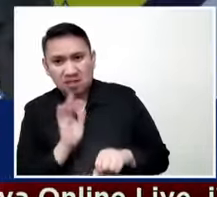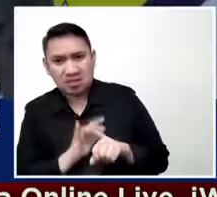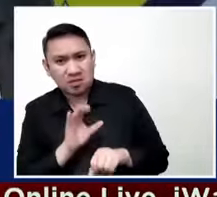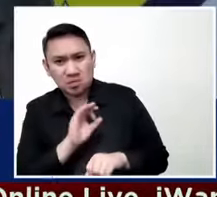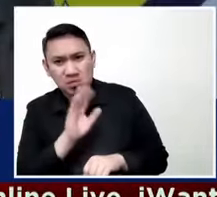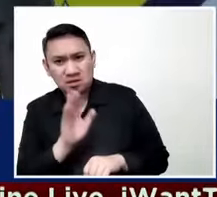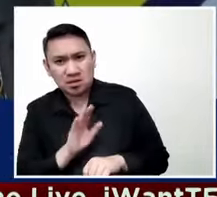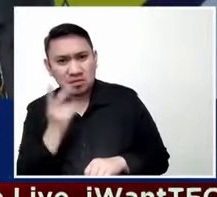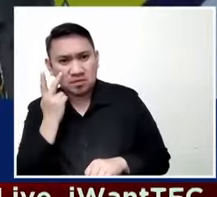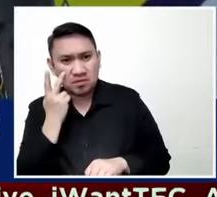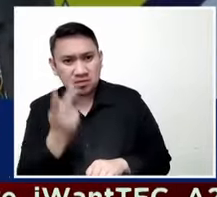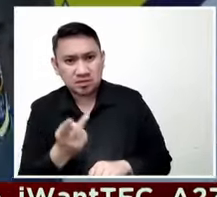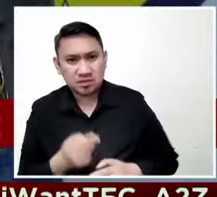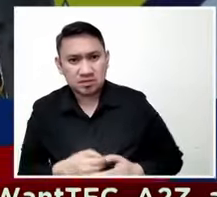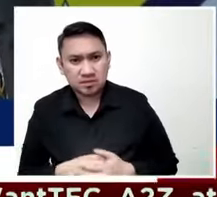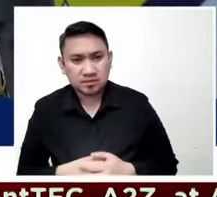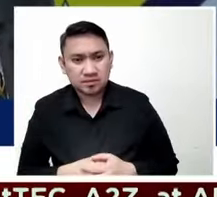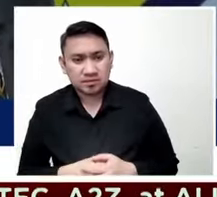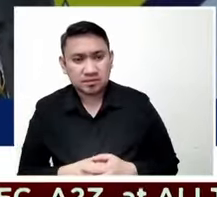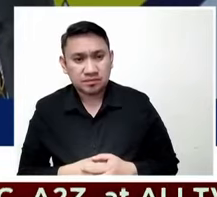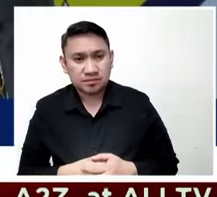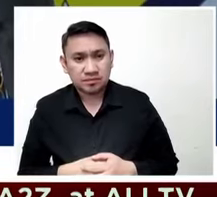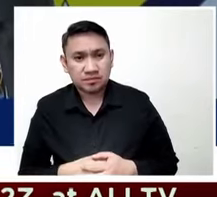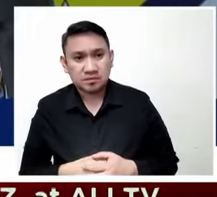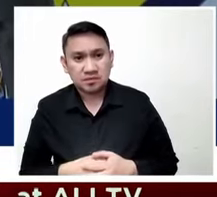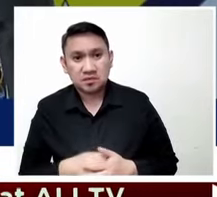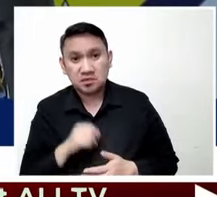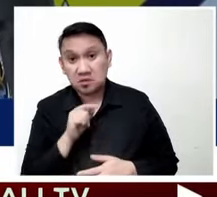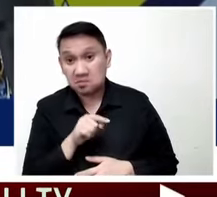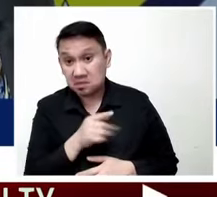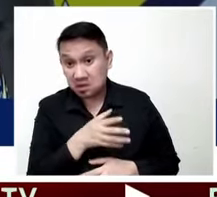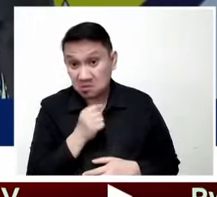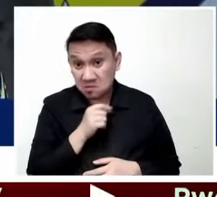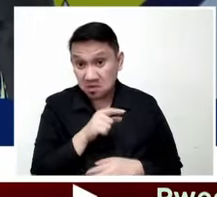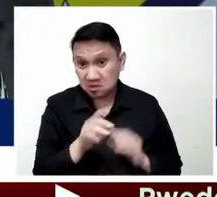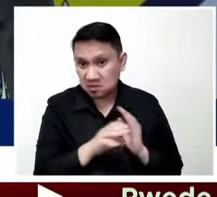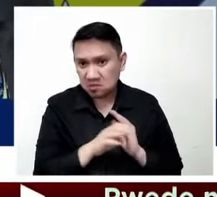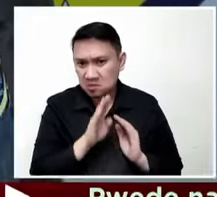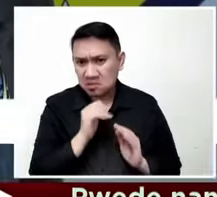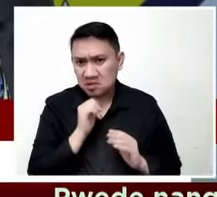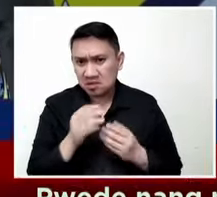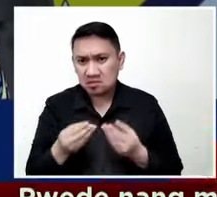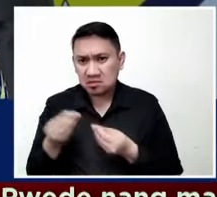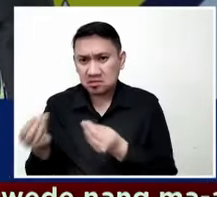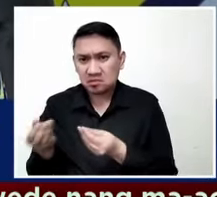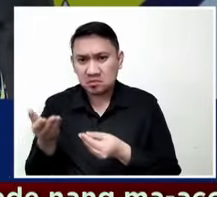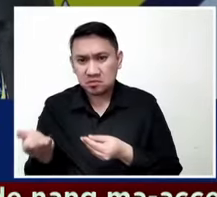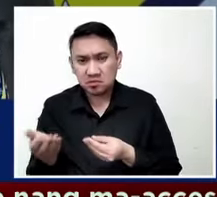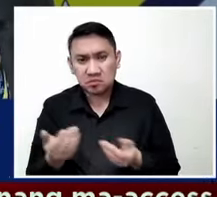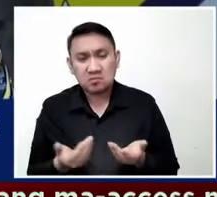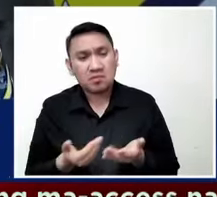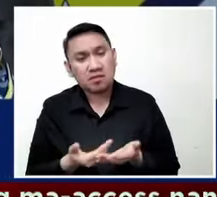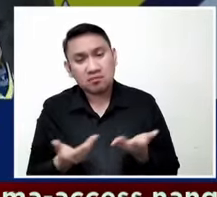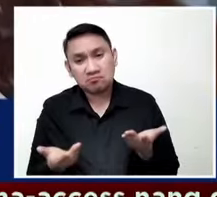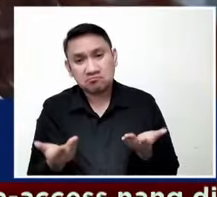na yun, hindi na ibibigay sa iyo. Tapos, ang mangyayari,